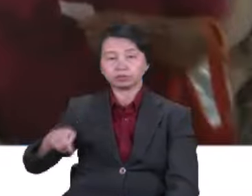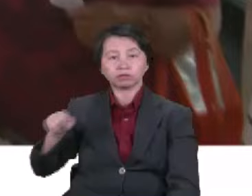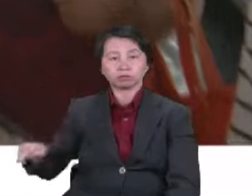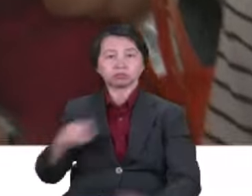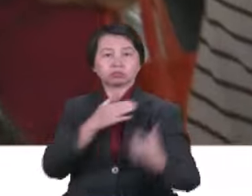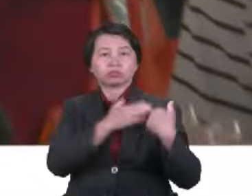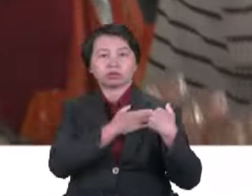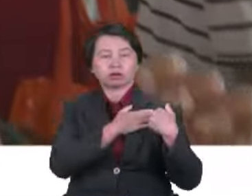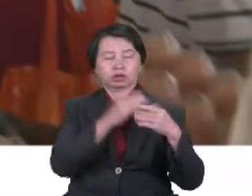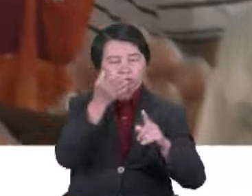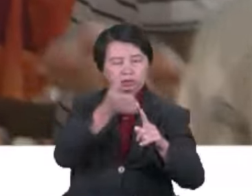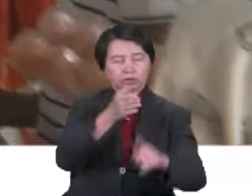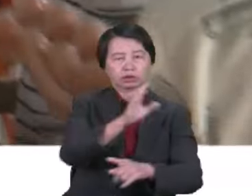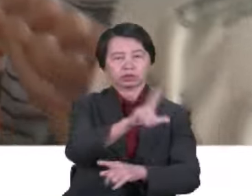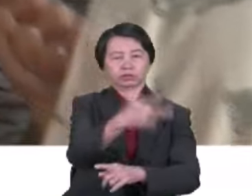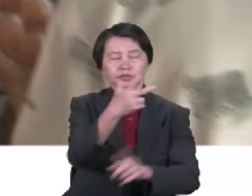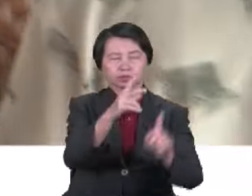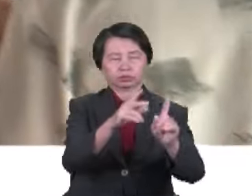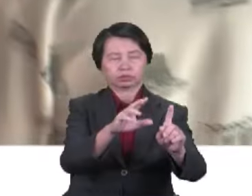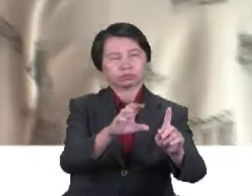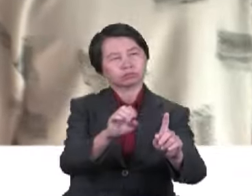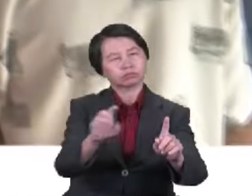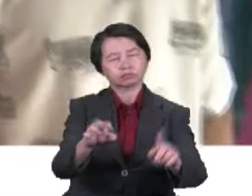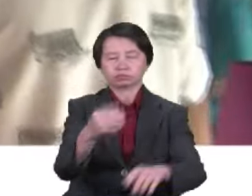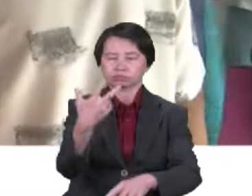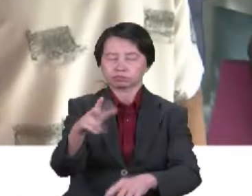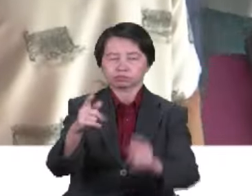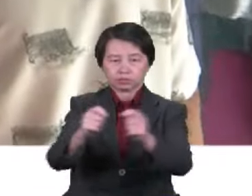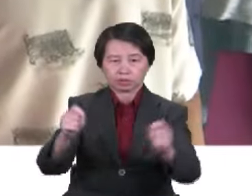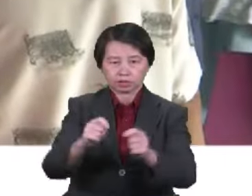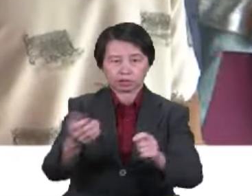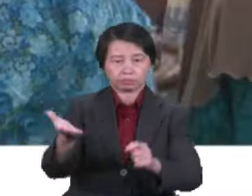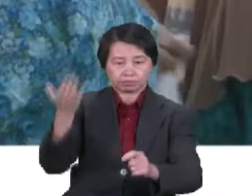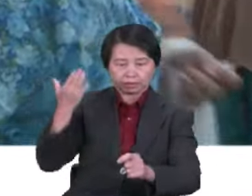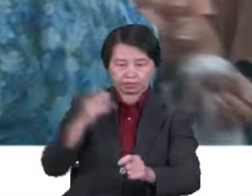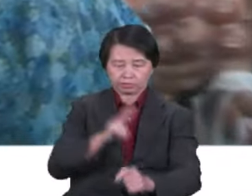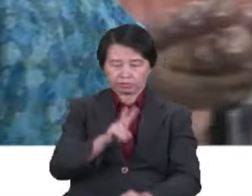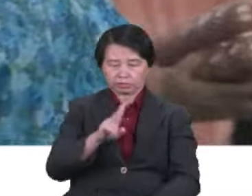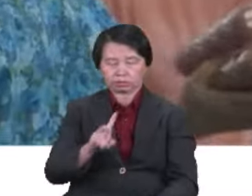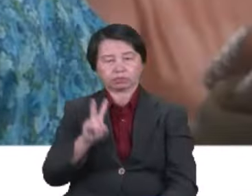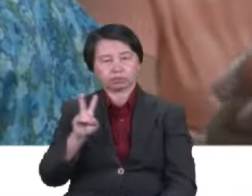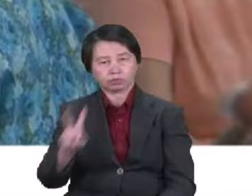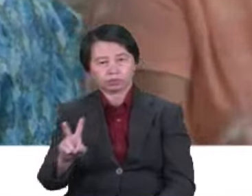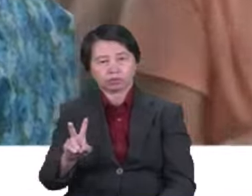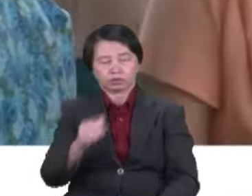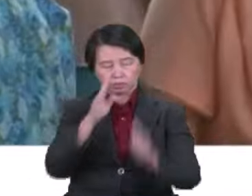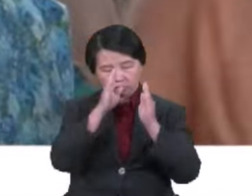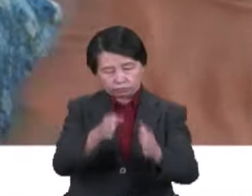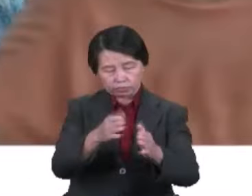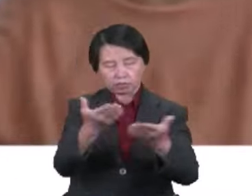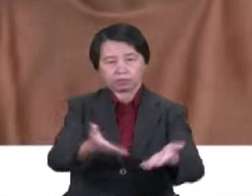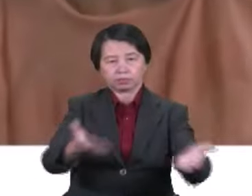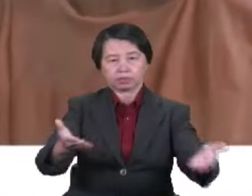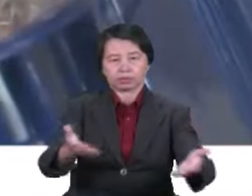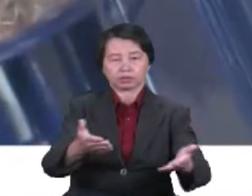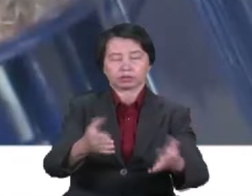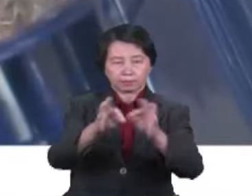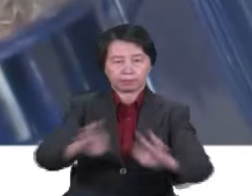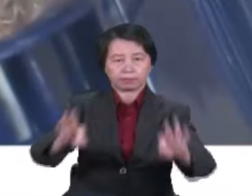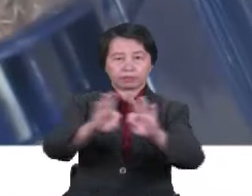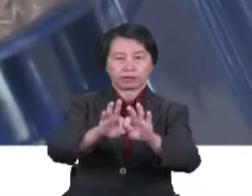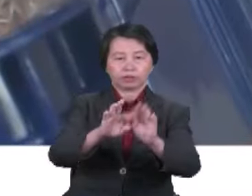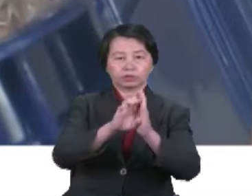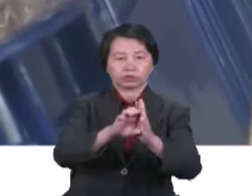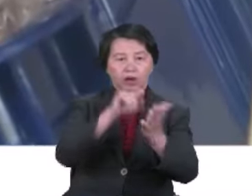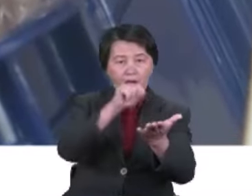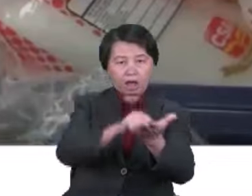menyasarkan 613 lokasi berbanding 222 sebelum ini dengan memfokuskan barang-barang keperluan harian utama